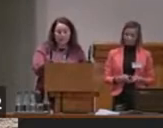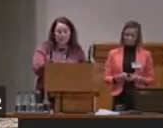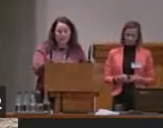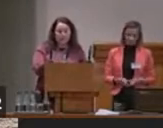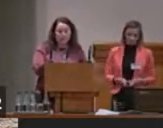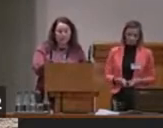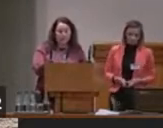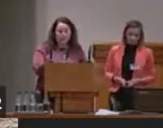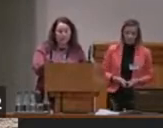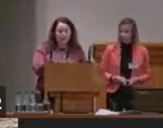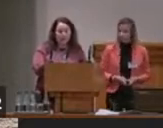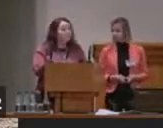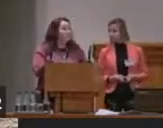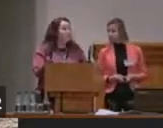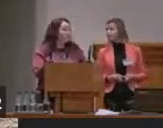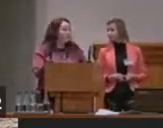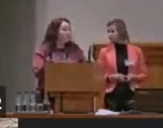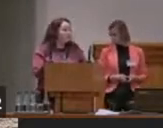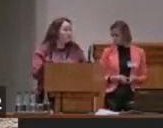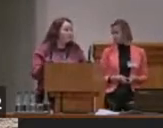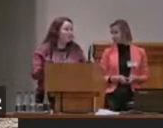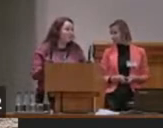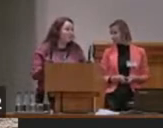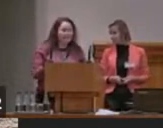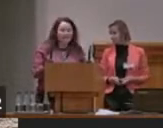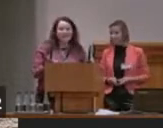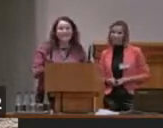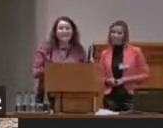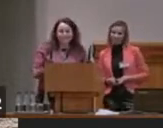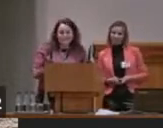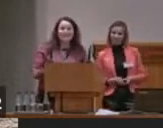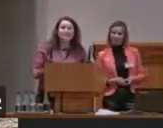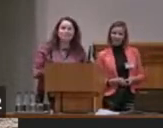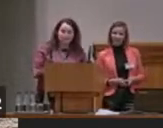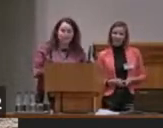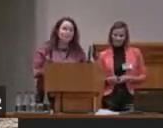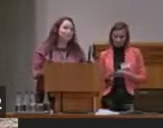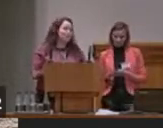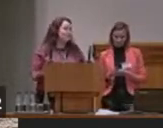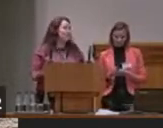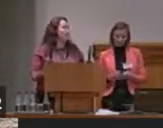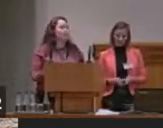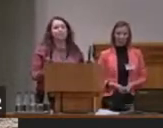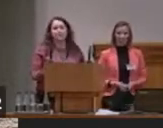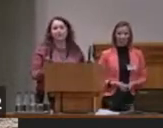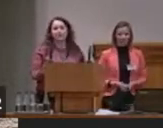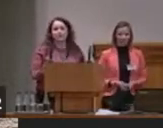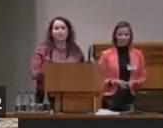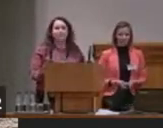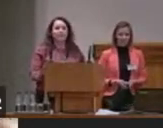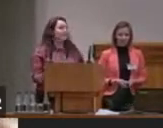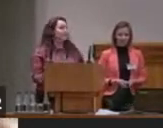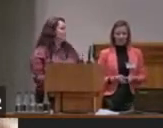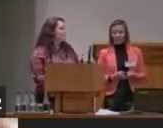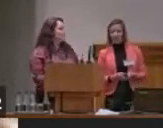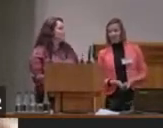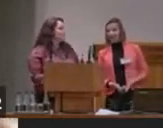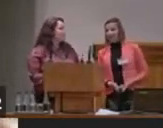przewidzieć. Ostatnim naszym wnioskiem jest to, żeby się damy zaangażowany zespół pracowników, który jest w stanie się poświęcić dla dobra